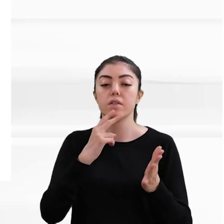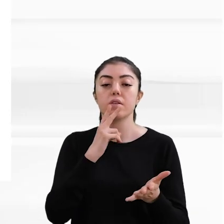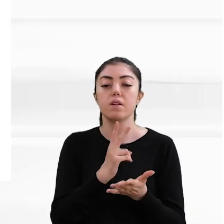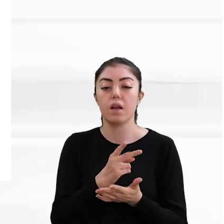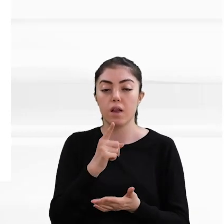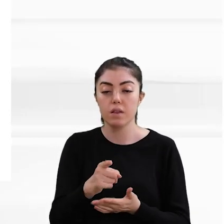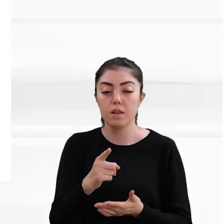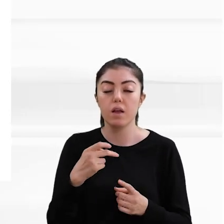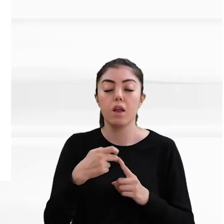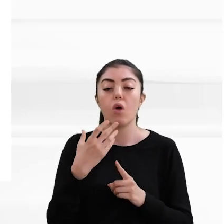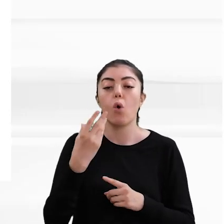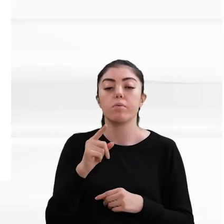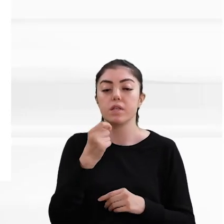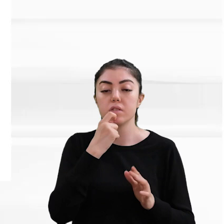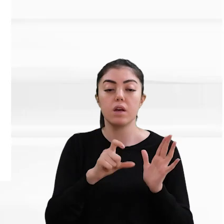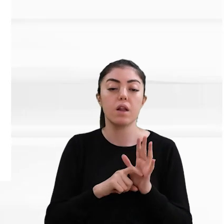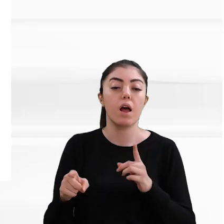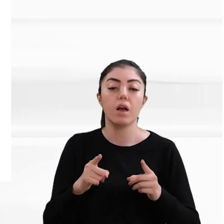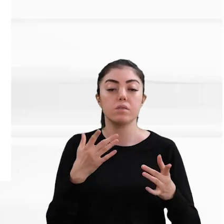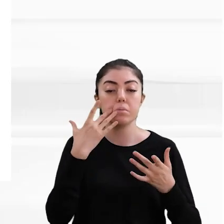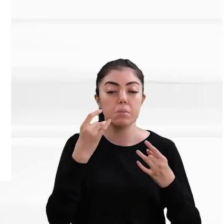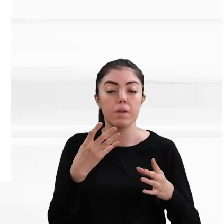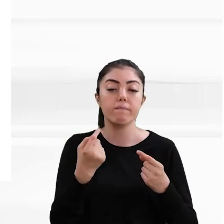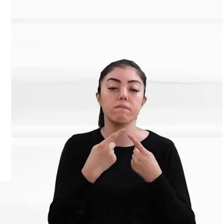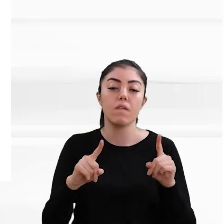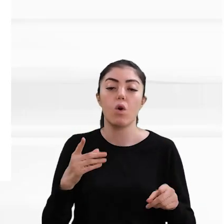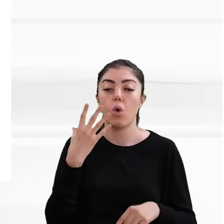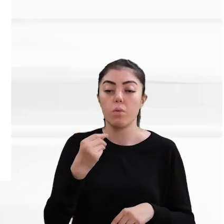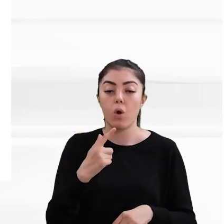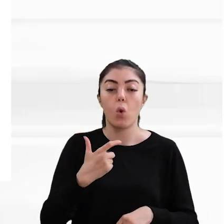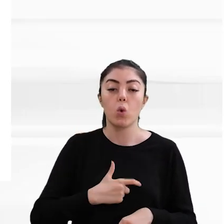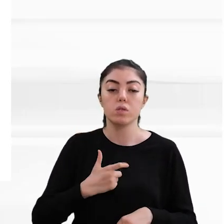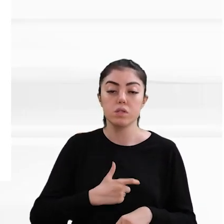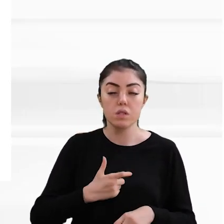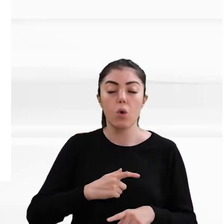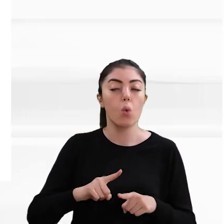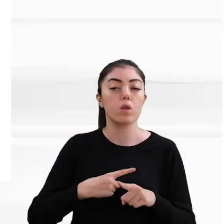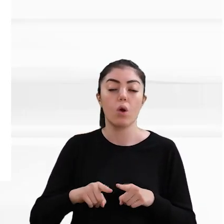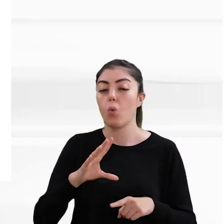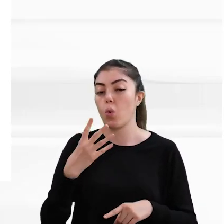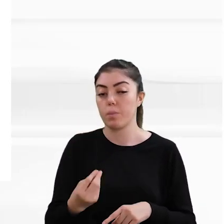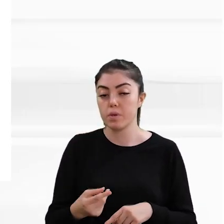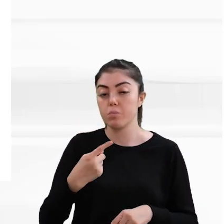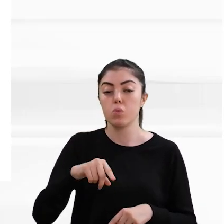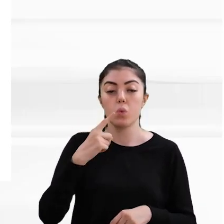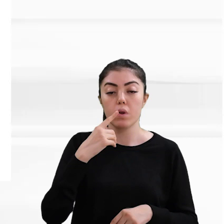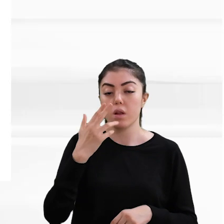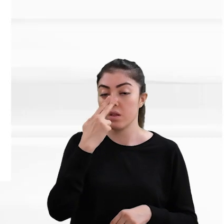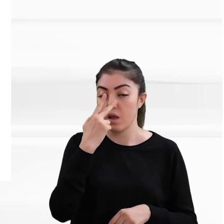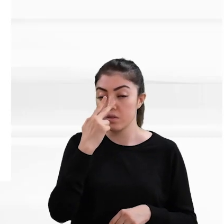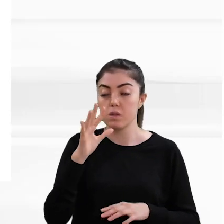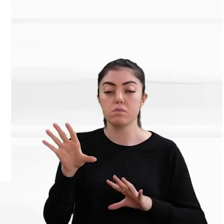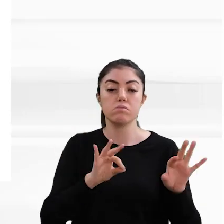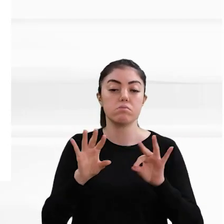Radyoaktif çekirdekler ile kararlı, radyoaktif olmayan çekirdekler arasında belirgin bazı farklar olmasına rağmen ortak özellikler